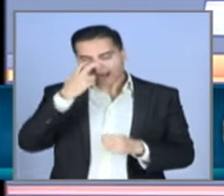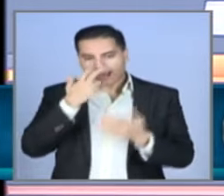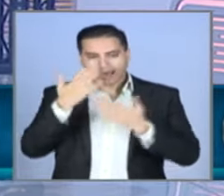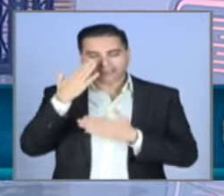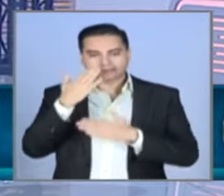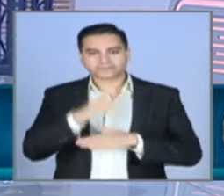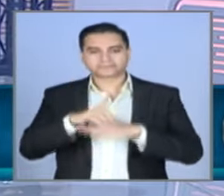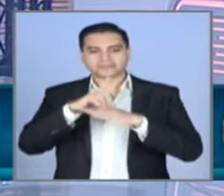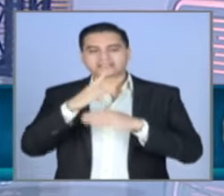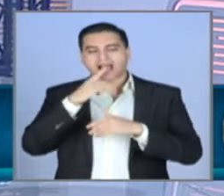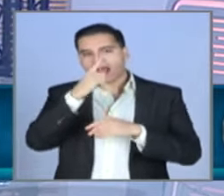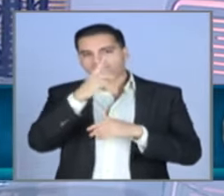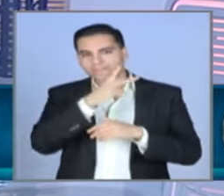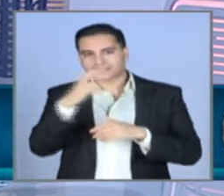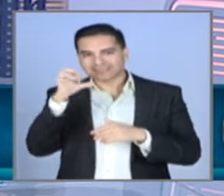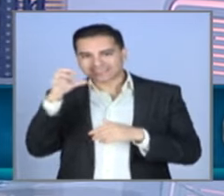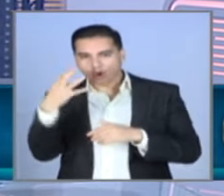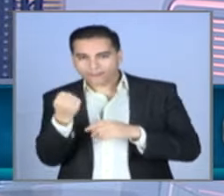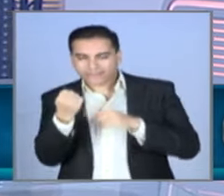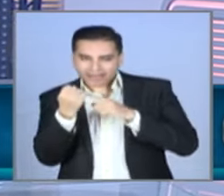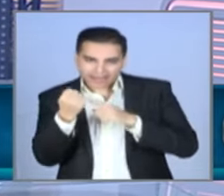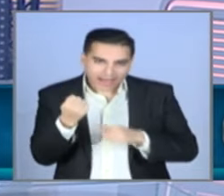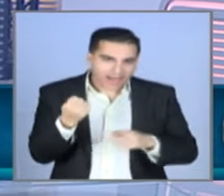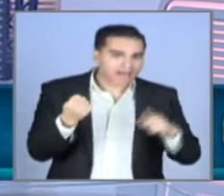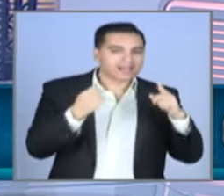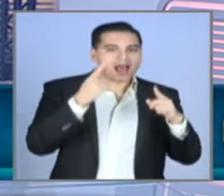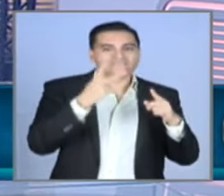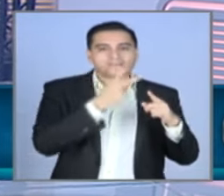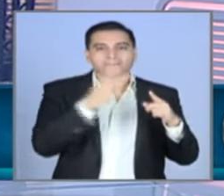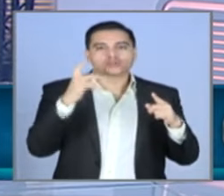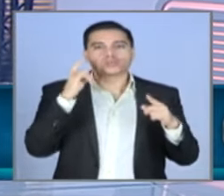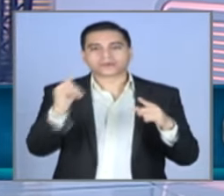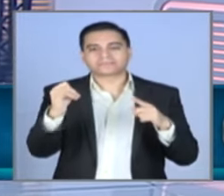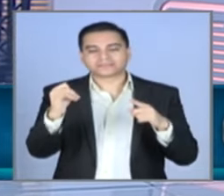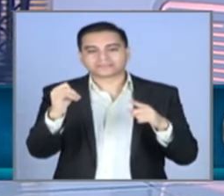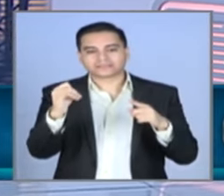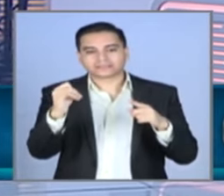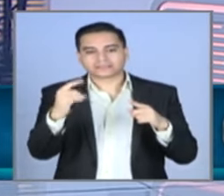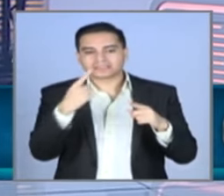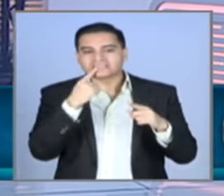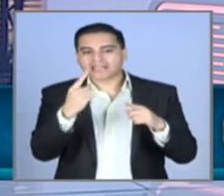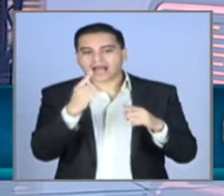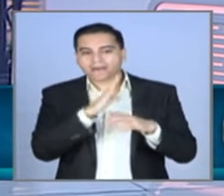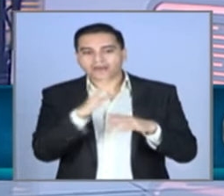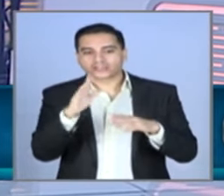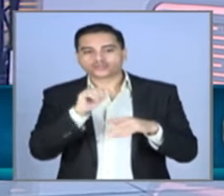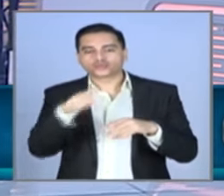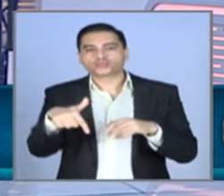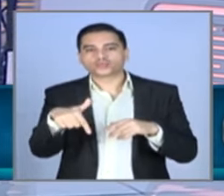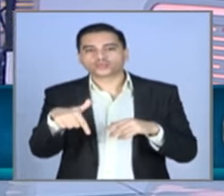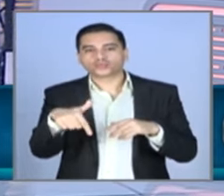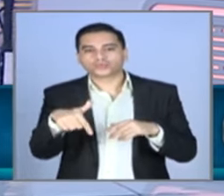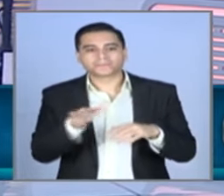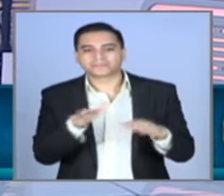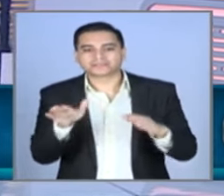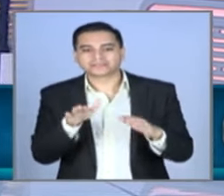حكم من 1249 ل 1250، 6 شهور.